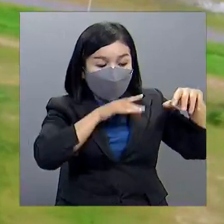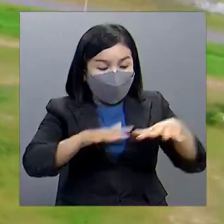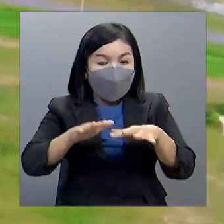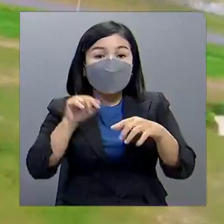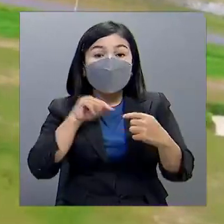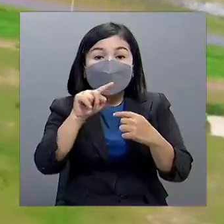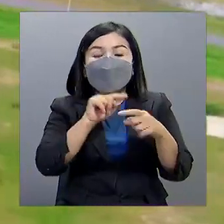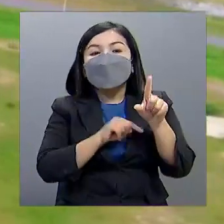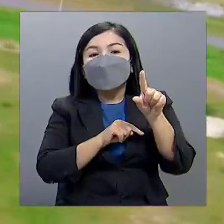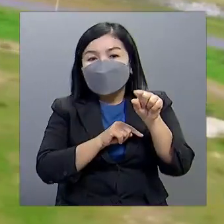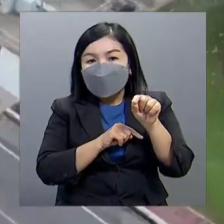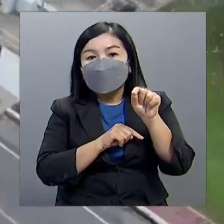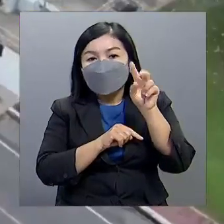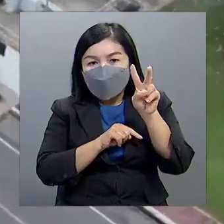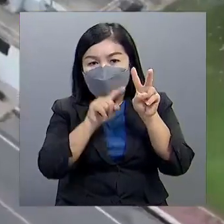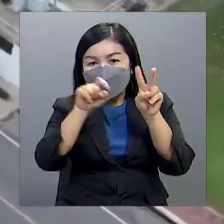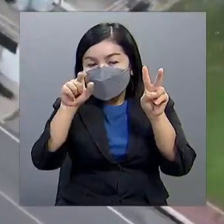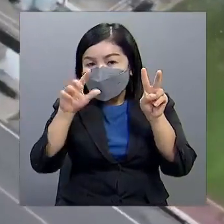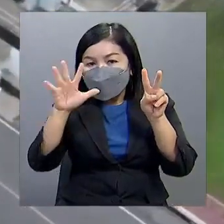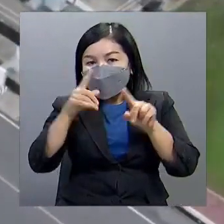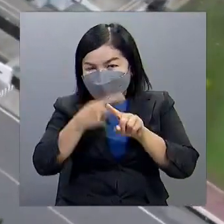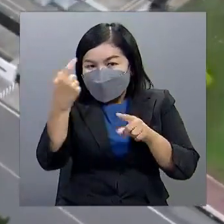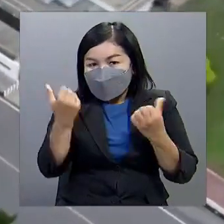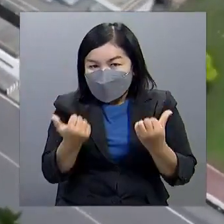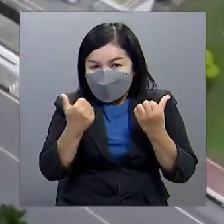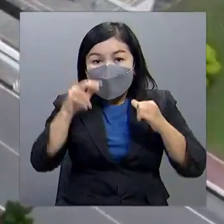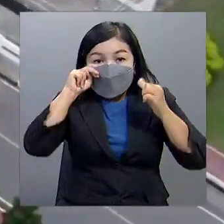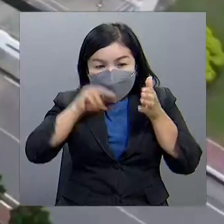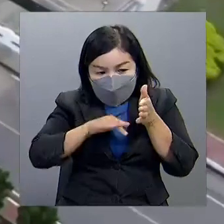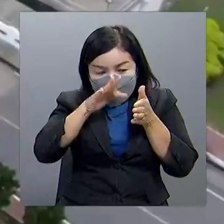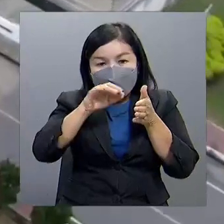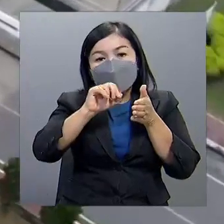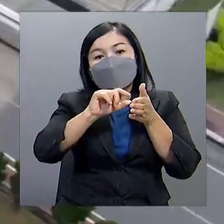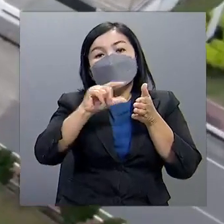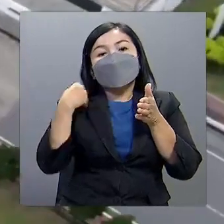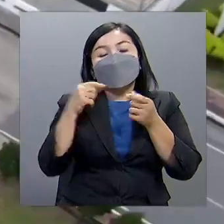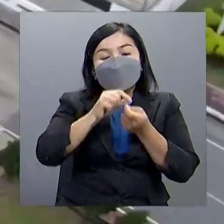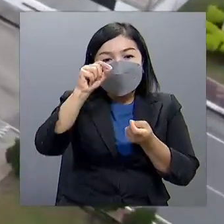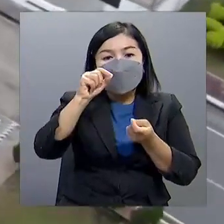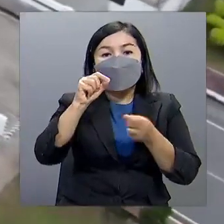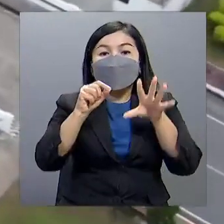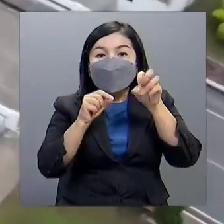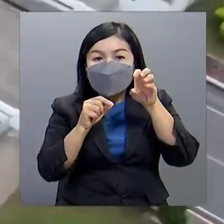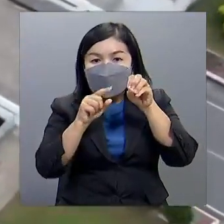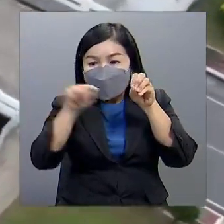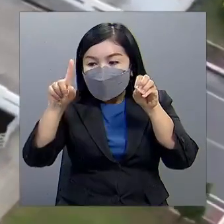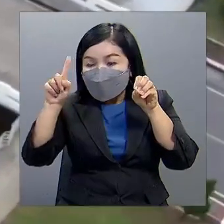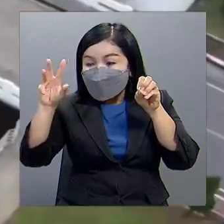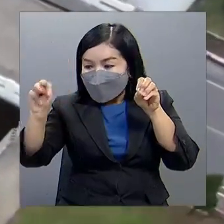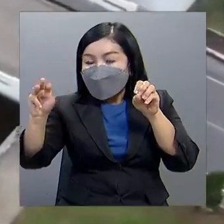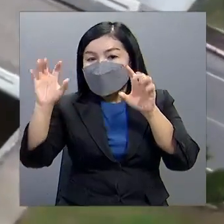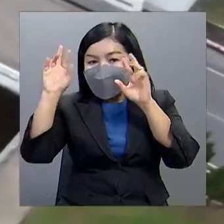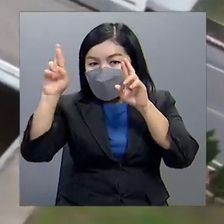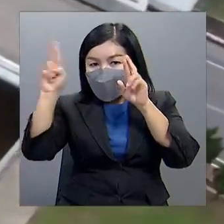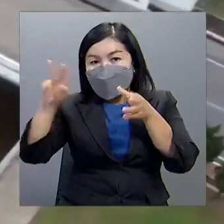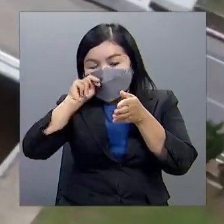นี้นะคะคาดการณ์น้ำจะสูงขึ้น 50เซนติเมตรจนถึง 1เมตรเสี่ยงที่จะล้นตลิ่งโดยในลุ่มน้ำป่าสักให้